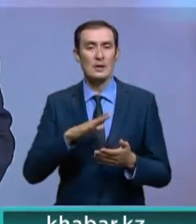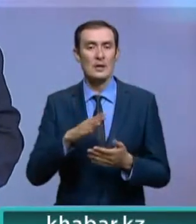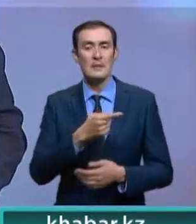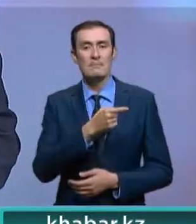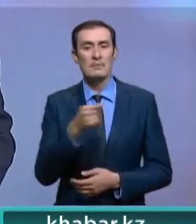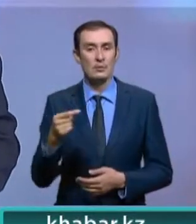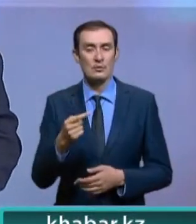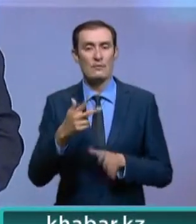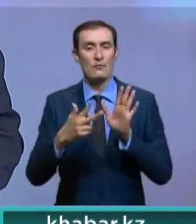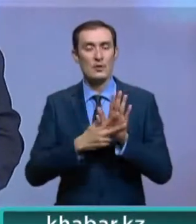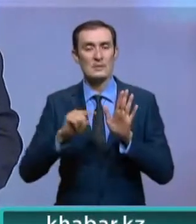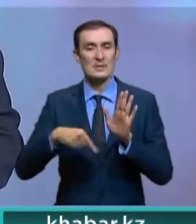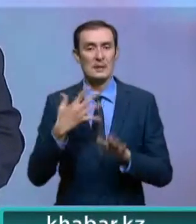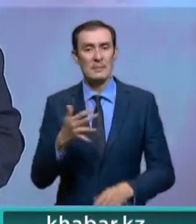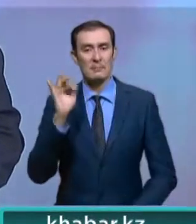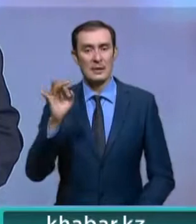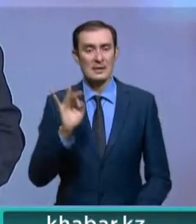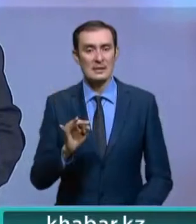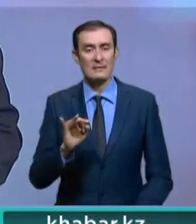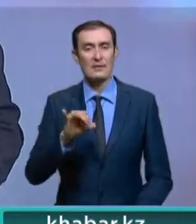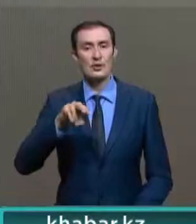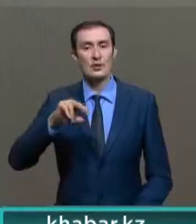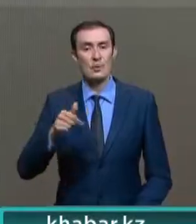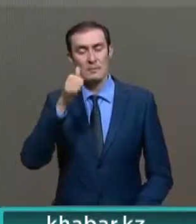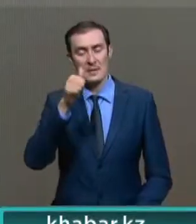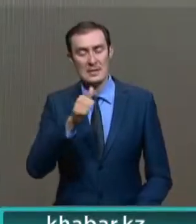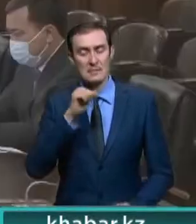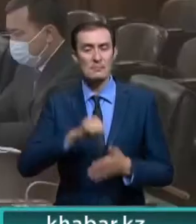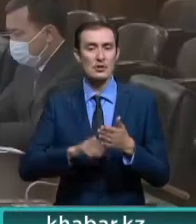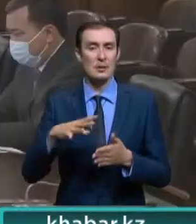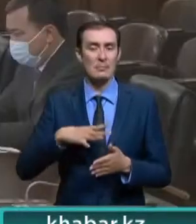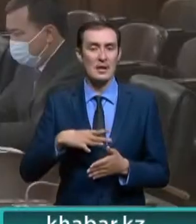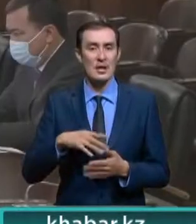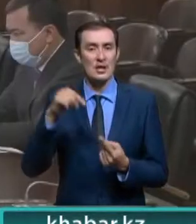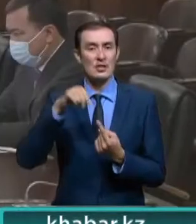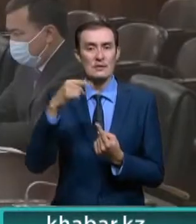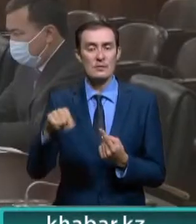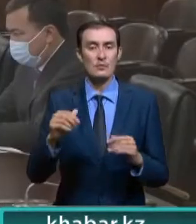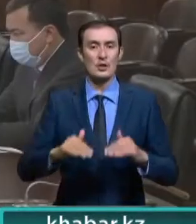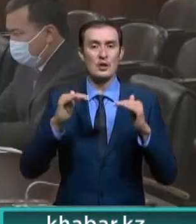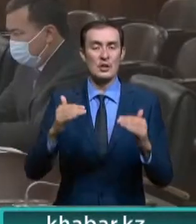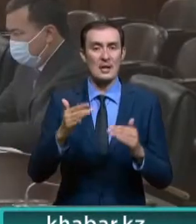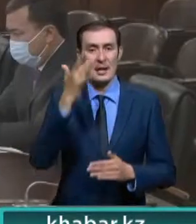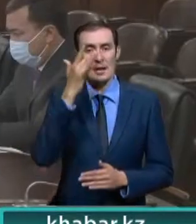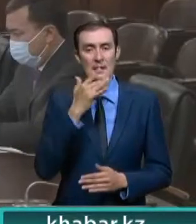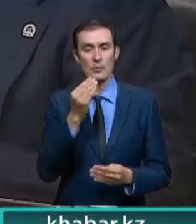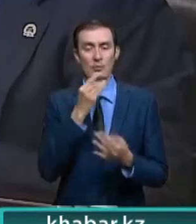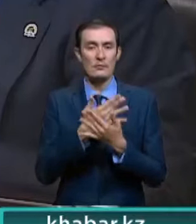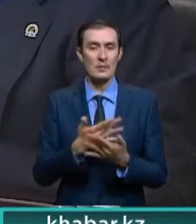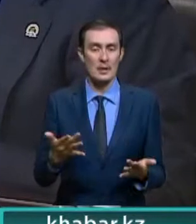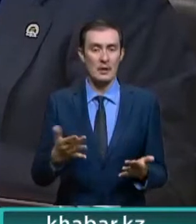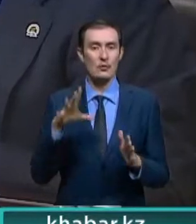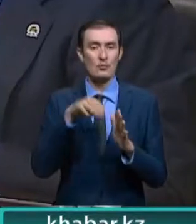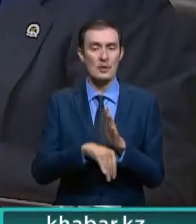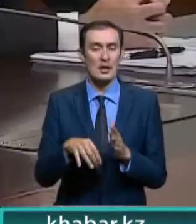антирекорд почти восемь с половиной процента в июле главной причиной стала несвойственное удорожание этим летом продуктов питания